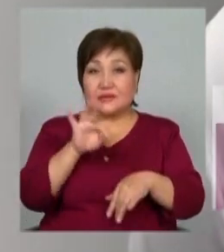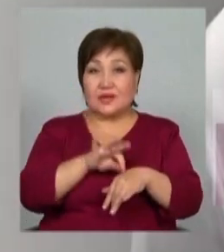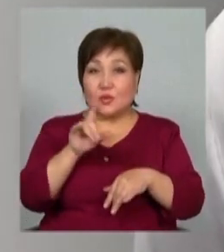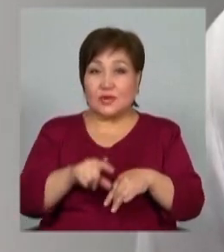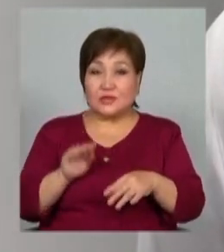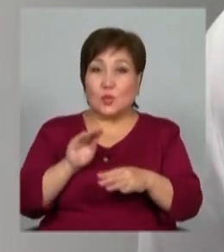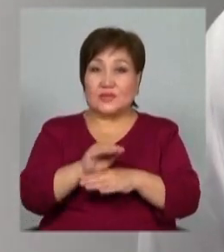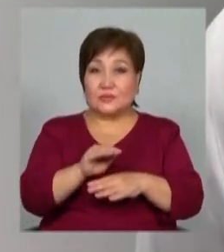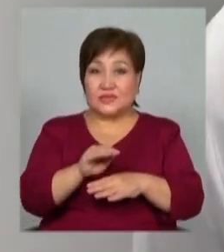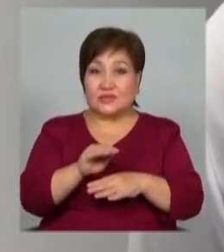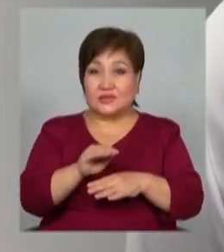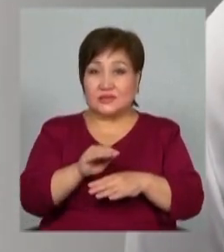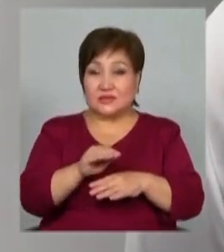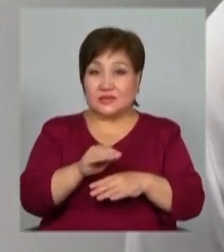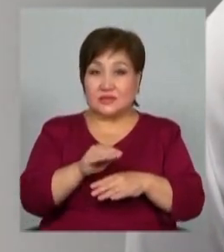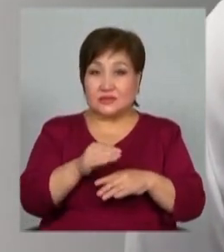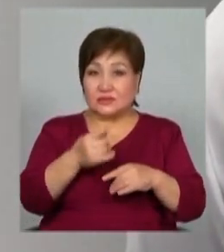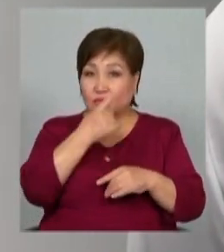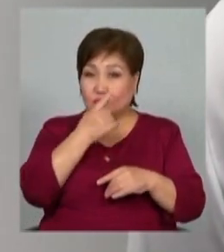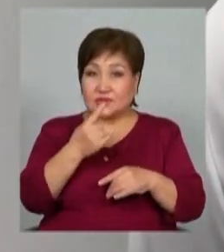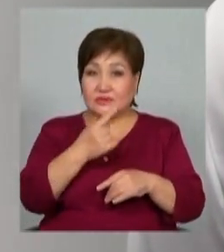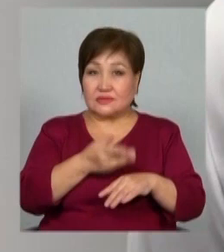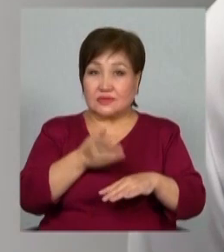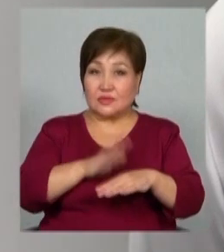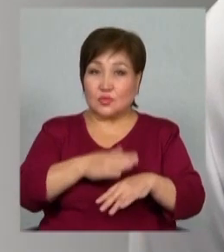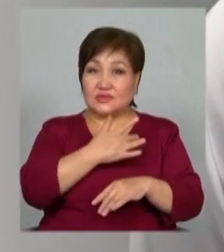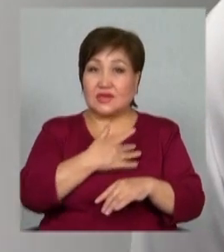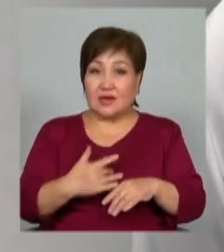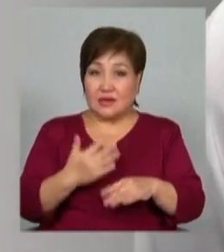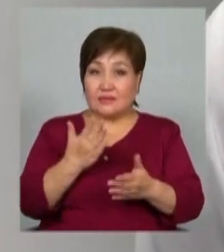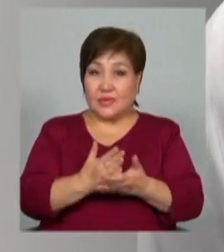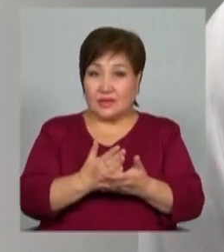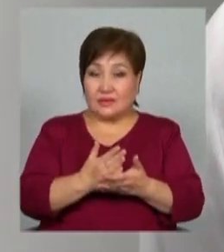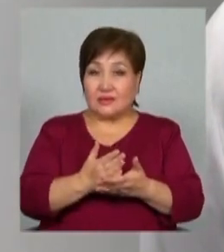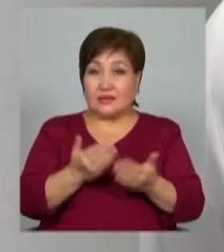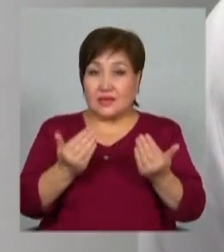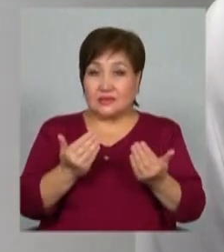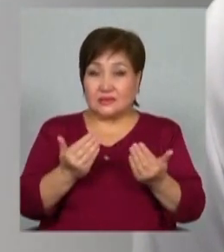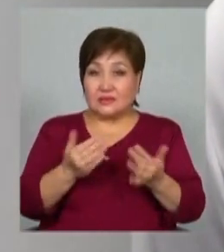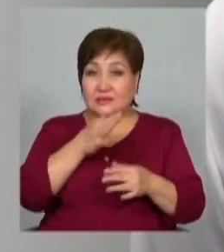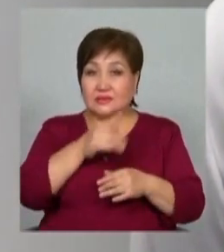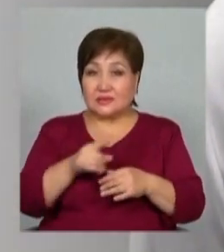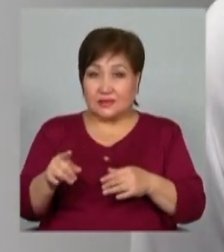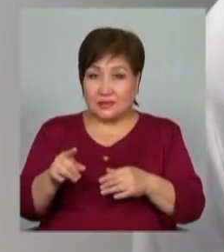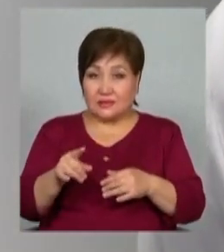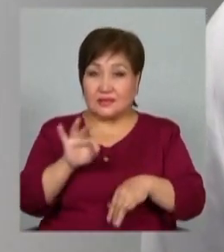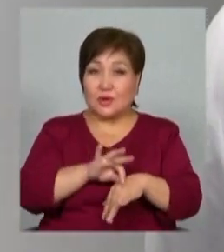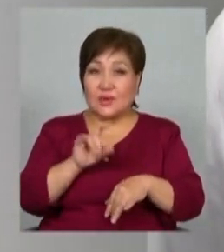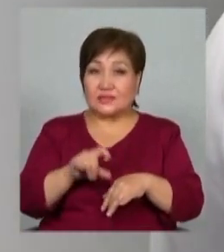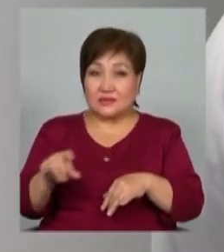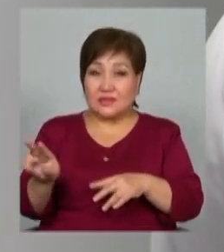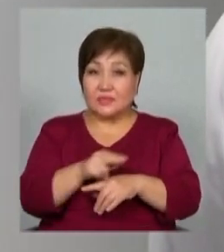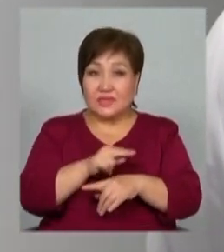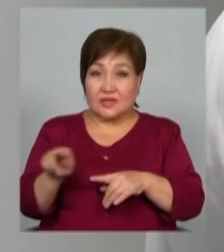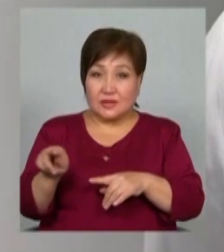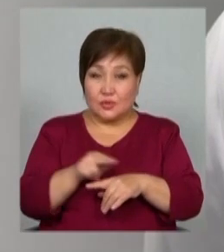қосымша сол көзінің ауыр жарақаты бар. Қазіргі кезде науқастардың емделу мерзімі